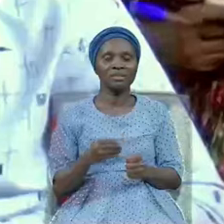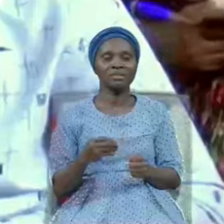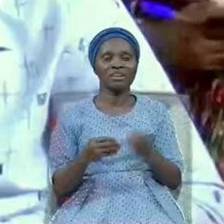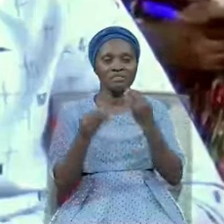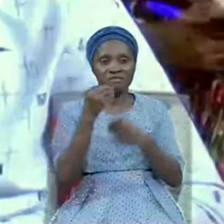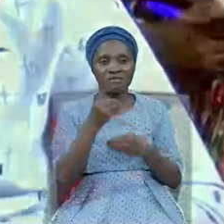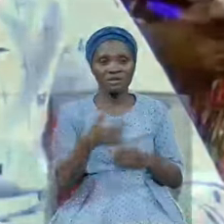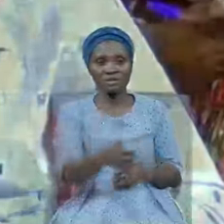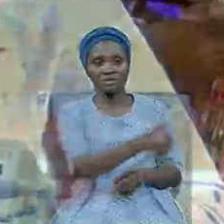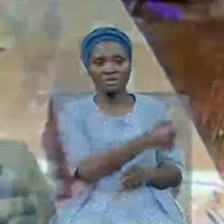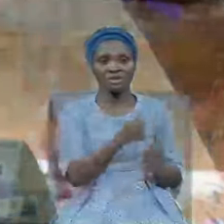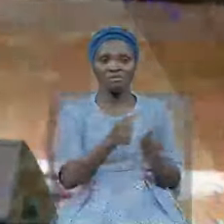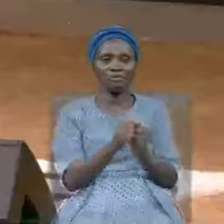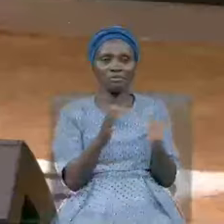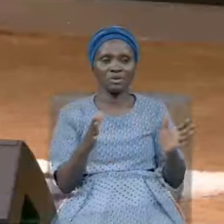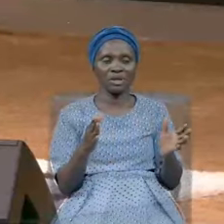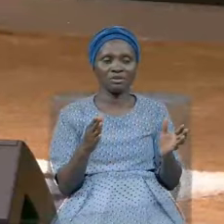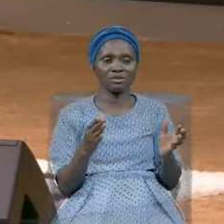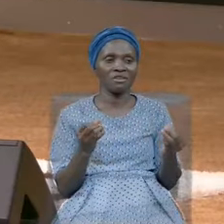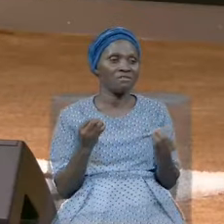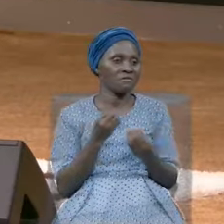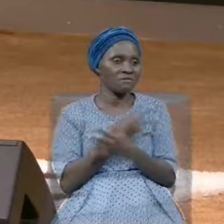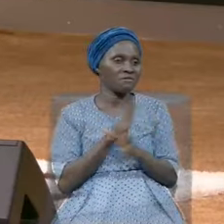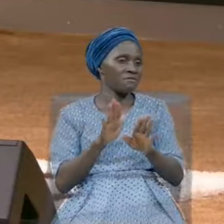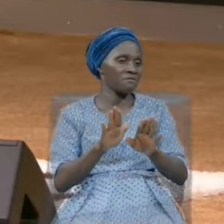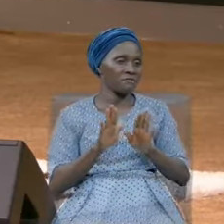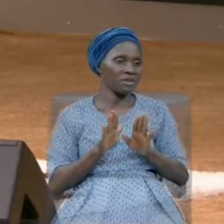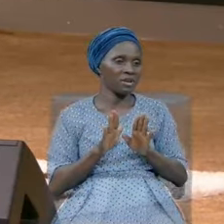sont des nuées sans eau,